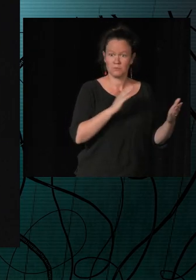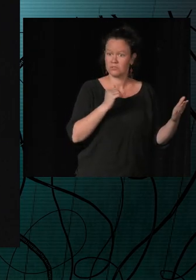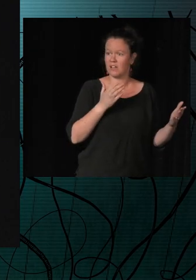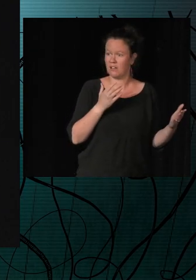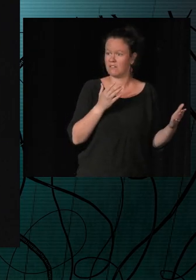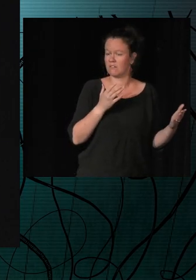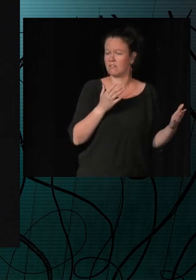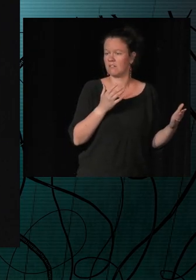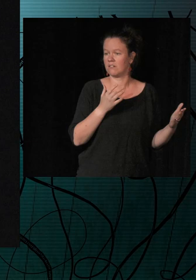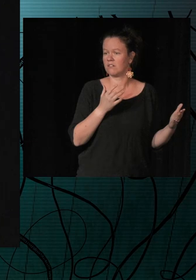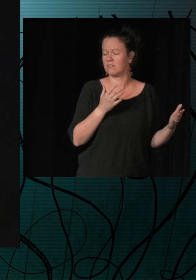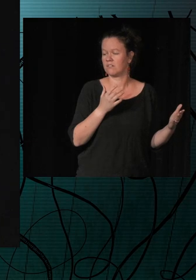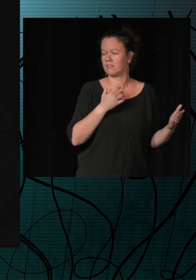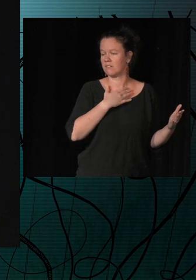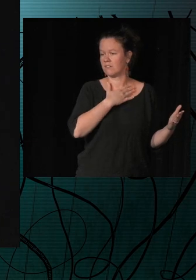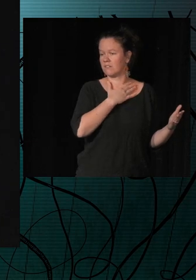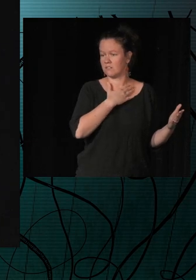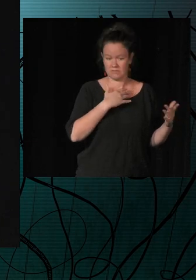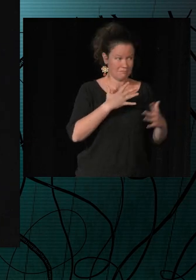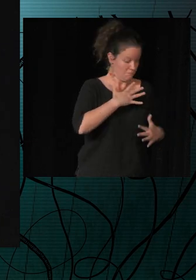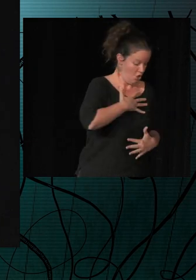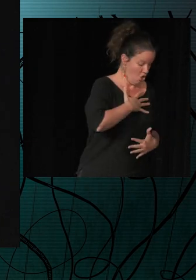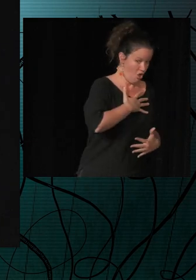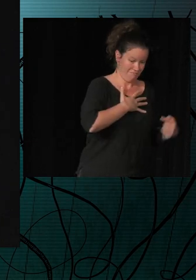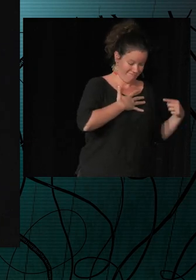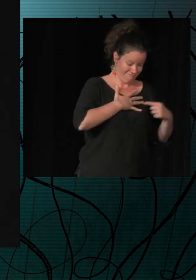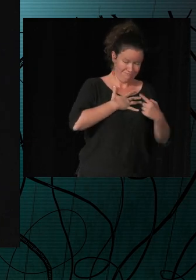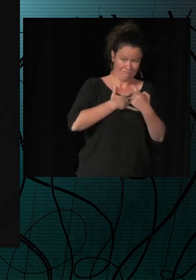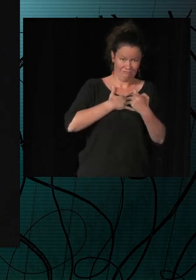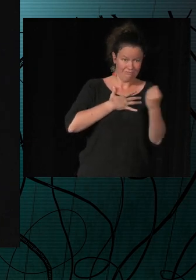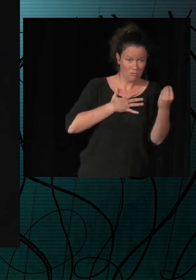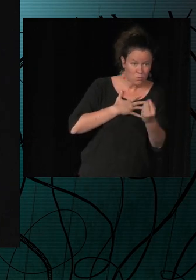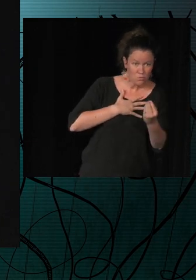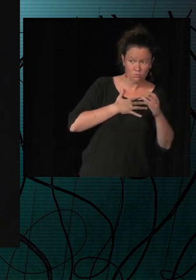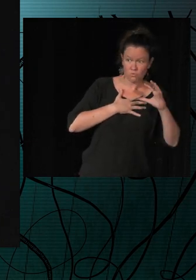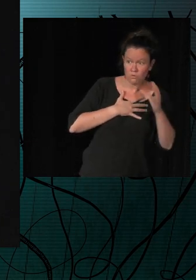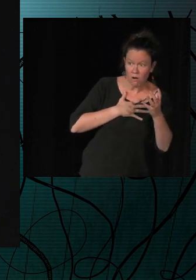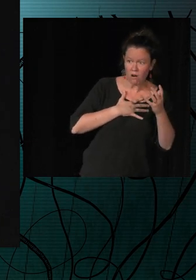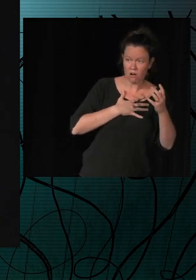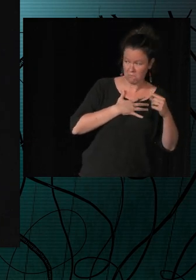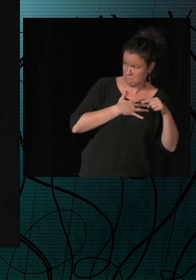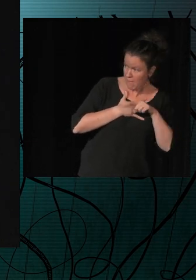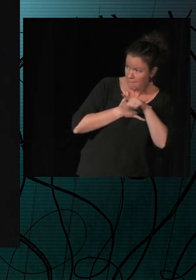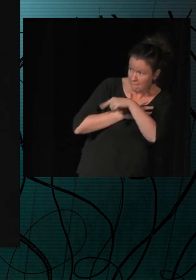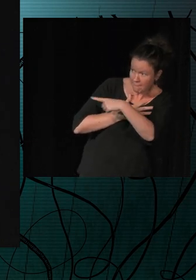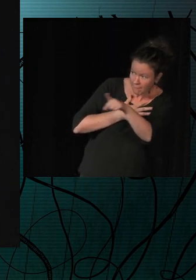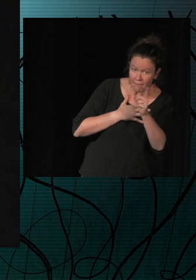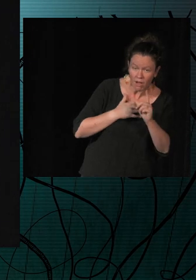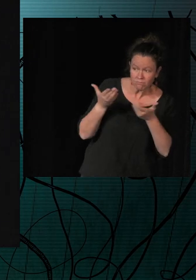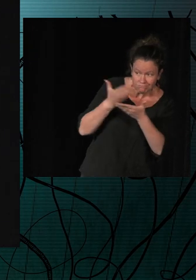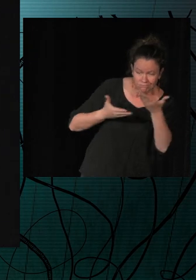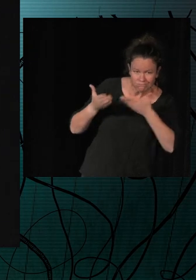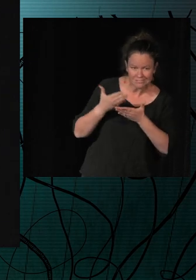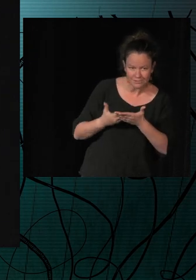sur mettons le doigt sur cette peur d'où elle vient d'où elle provient pourquoi est-ce qu'on la ressent collectivement aussi en plus bon après je crois qu'on va y revenir mais tu as